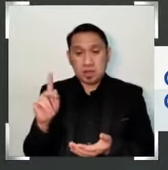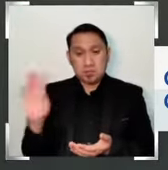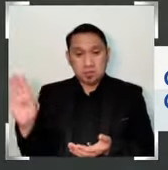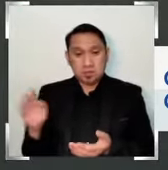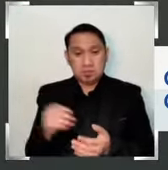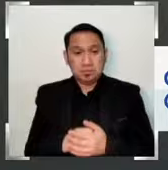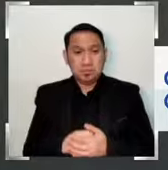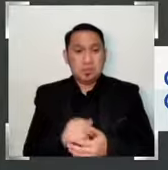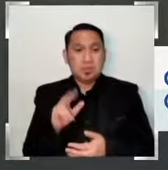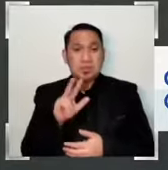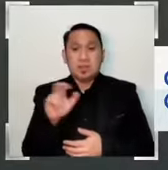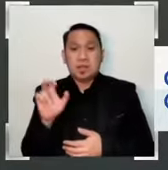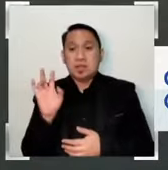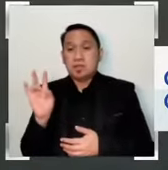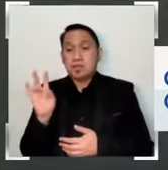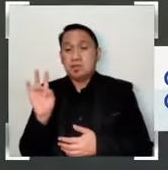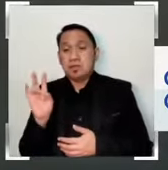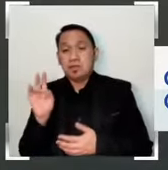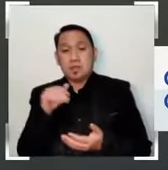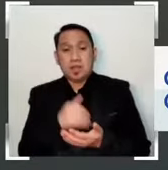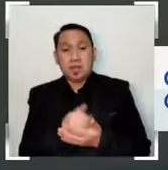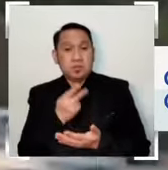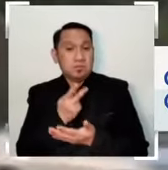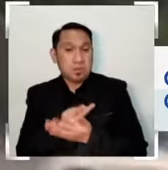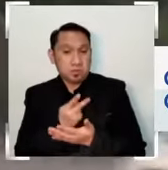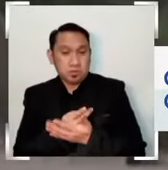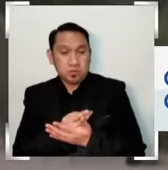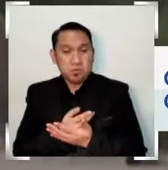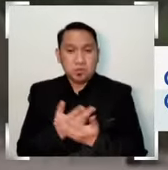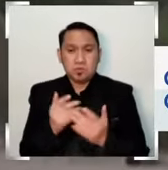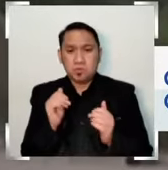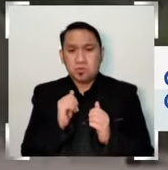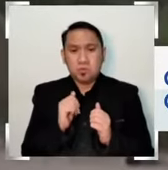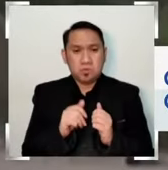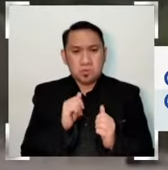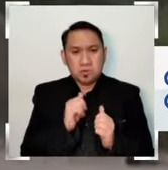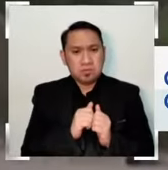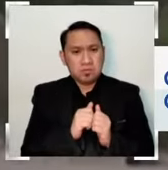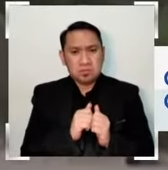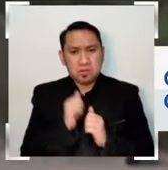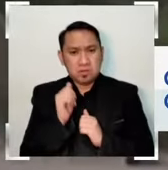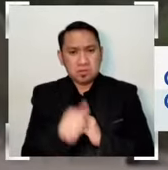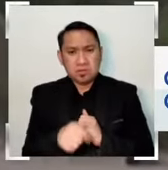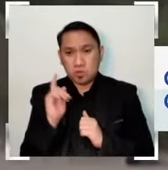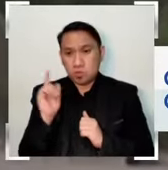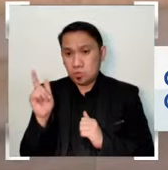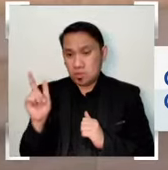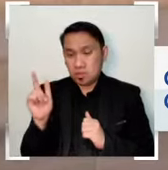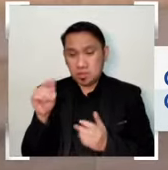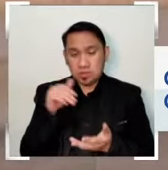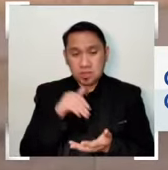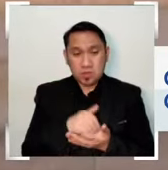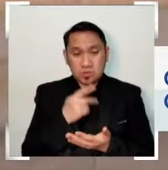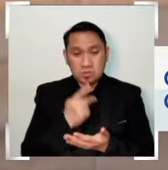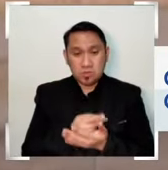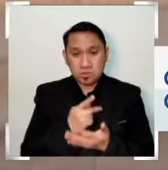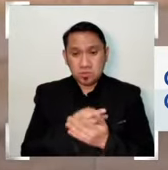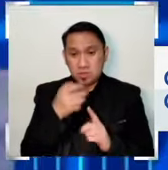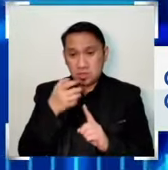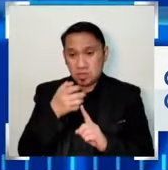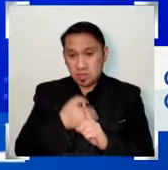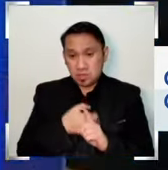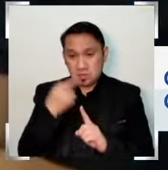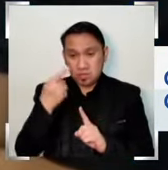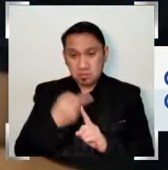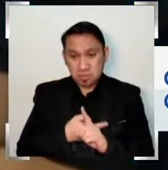370,000 pesos ang katumbas niyan. Malayo sa sahod niyang katumbas ng 20,000 pesos kada buwan bilang domestic